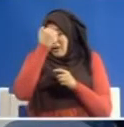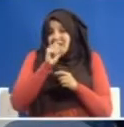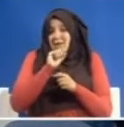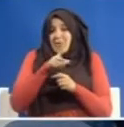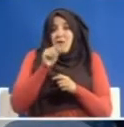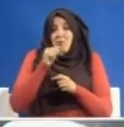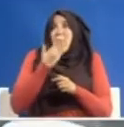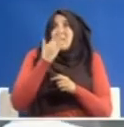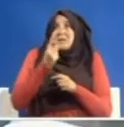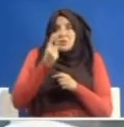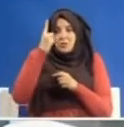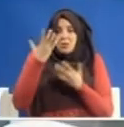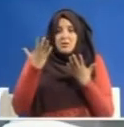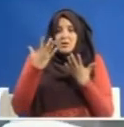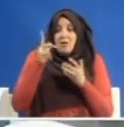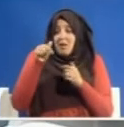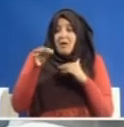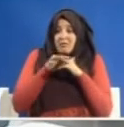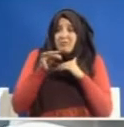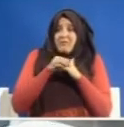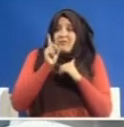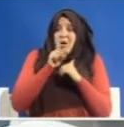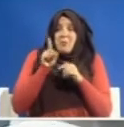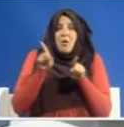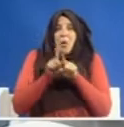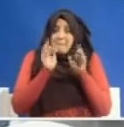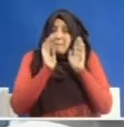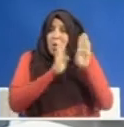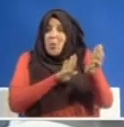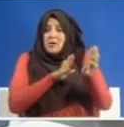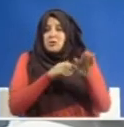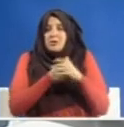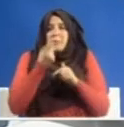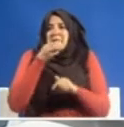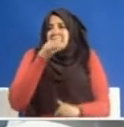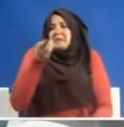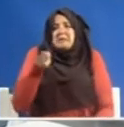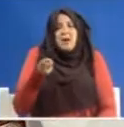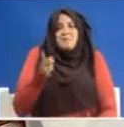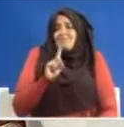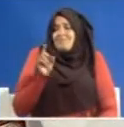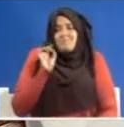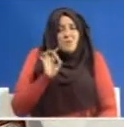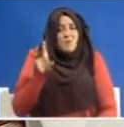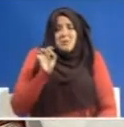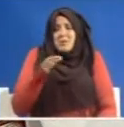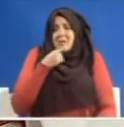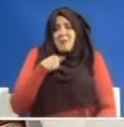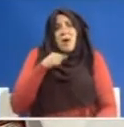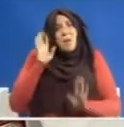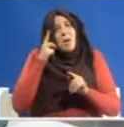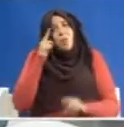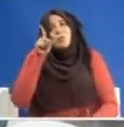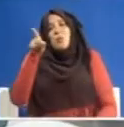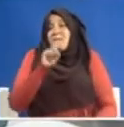أن يشكر الله عز وجل لأنه وجودك معه هذا صمام وأمان. أما أنه يقول لك هذا الكلام مرفوض يعني، الصلاة لازم